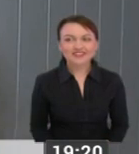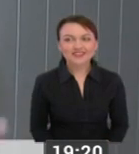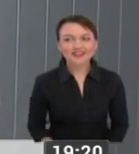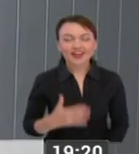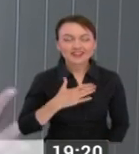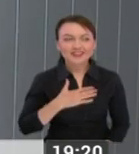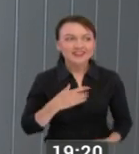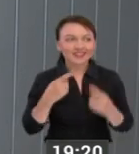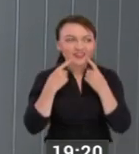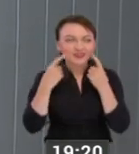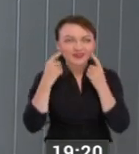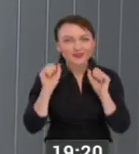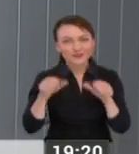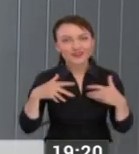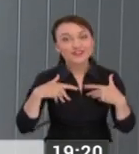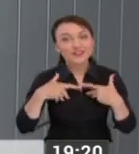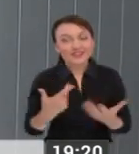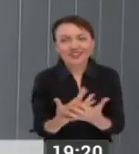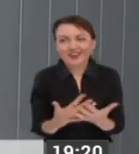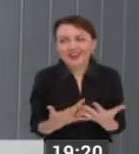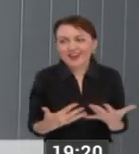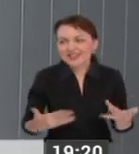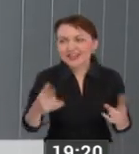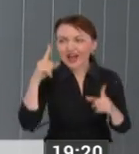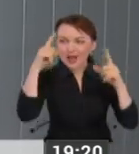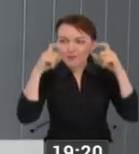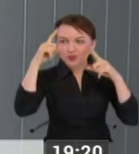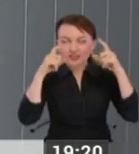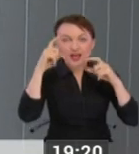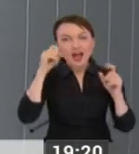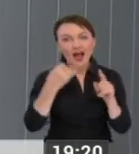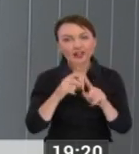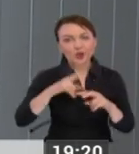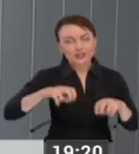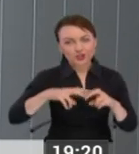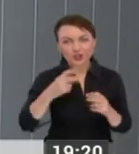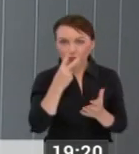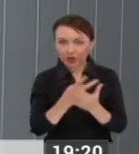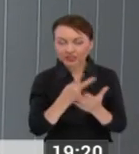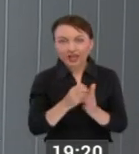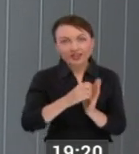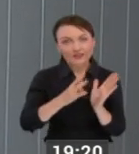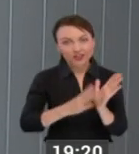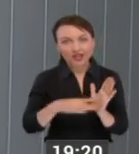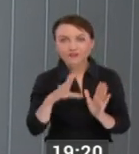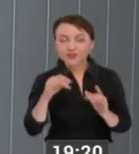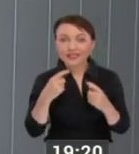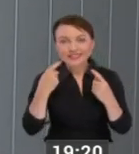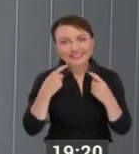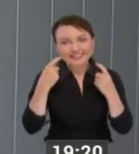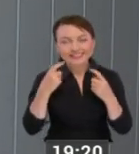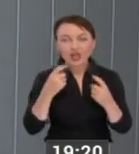Наша усмішка може виражати безліч різних видів емоцій. Однак дослідження показали, з 19 видів усмішок